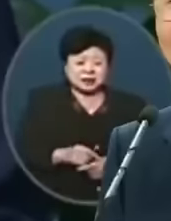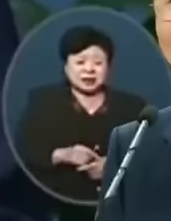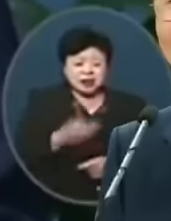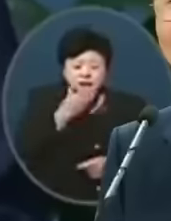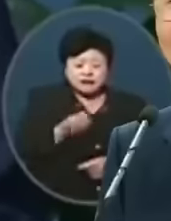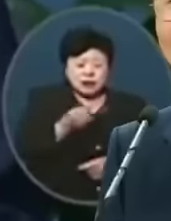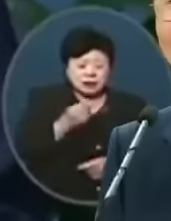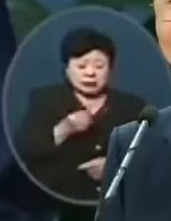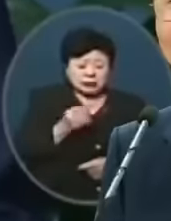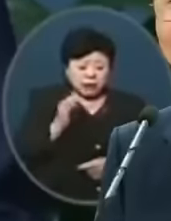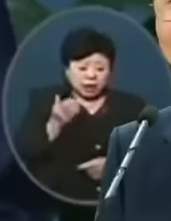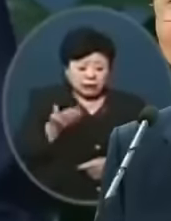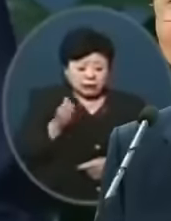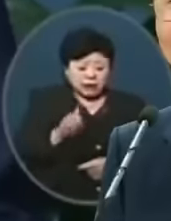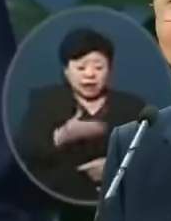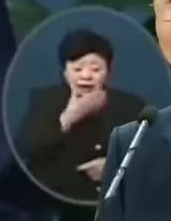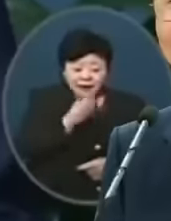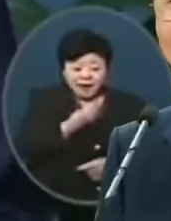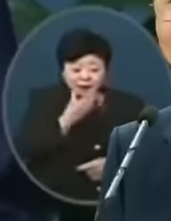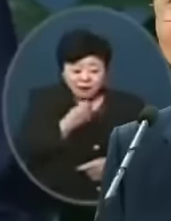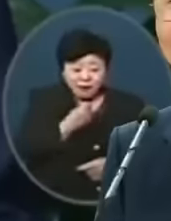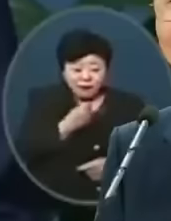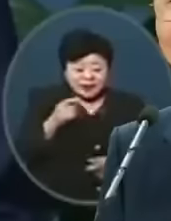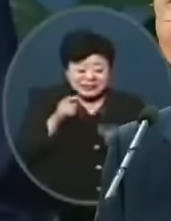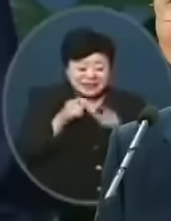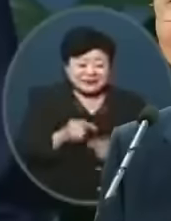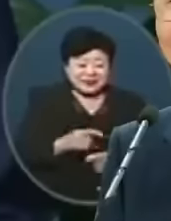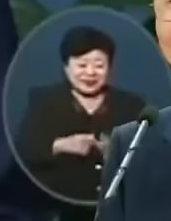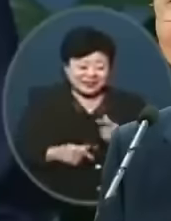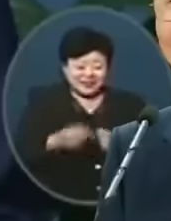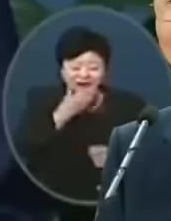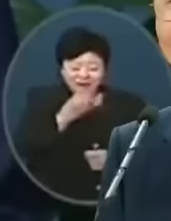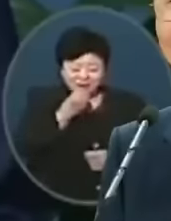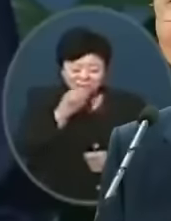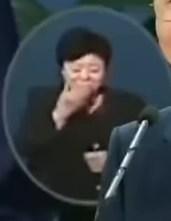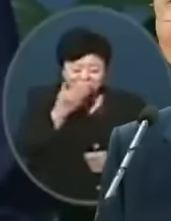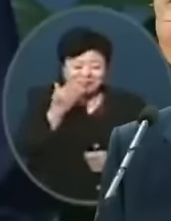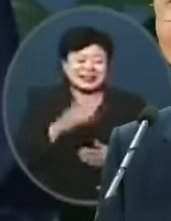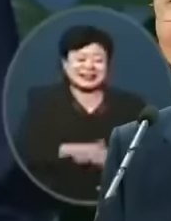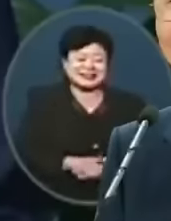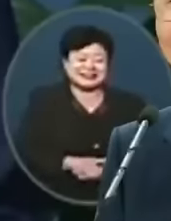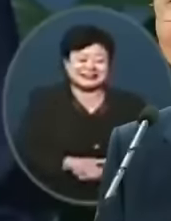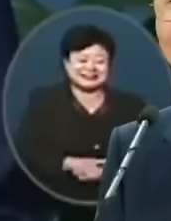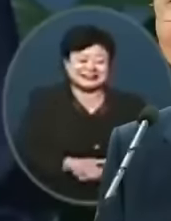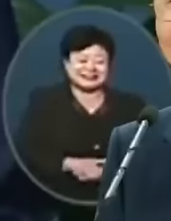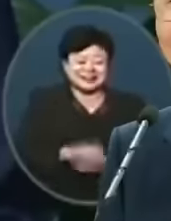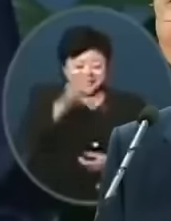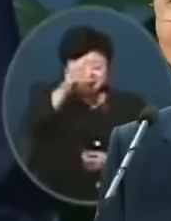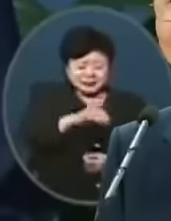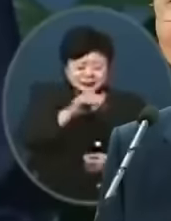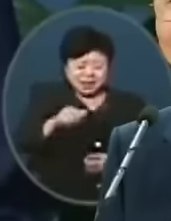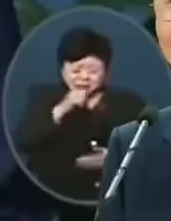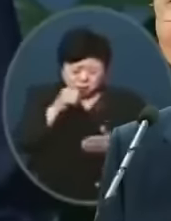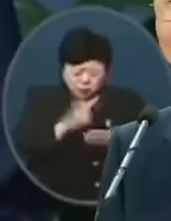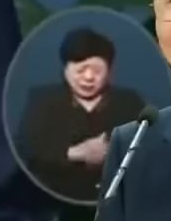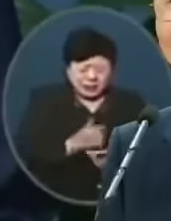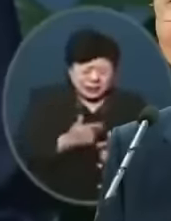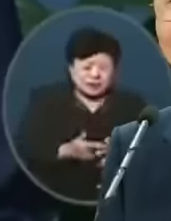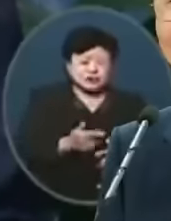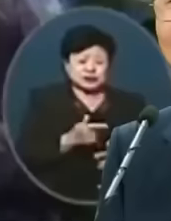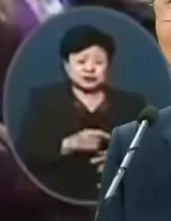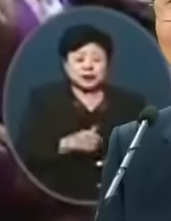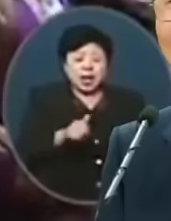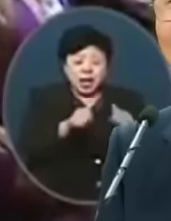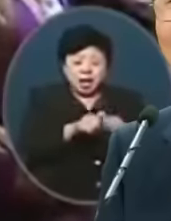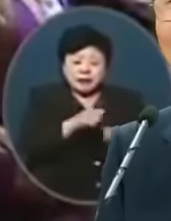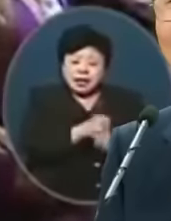수 있습니다. 행복하게 살려면 또 얼마인지 행복하게 살 수 있는 것은 십자가에 못 박은 예수님이 우리와 같이 계시기